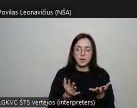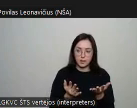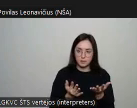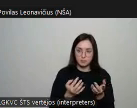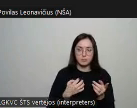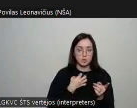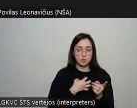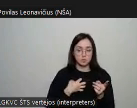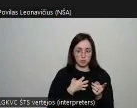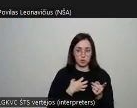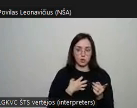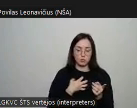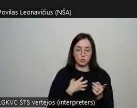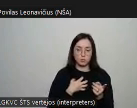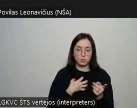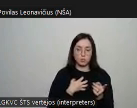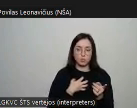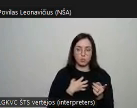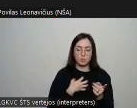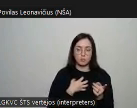nes labai svarbu